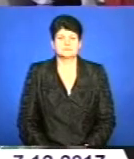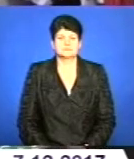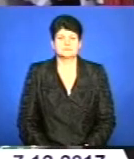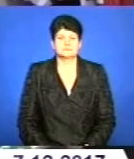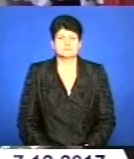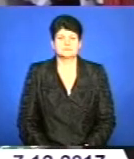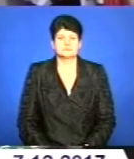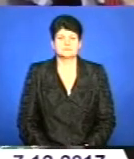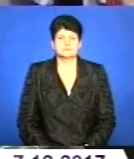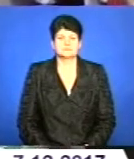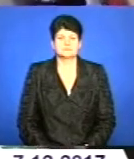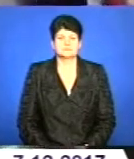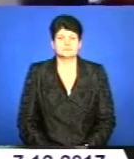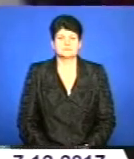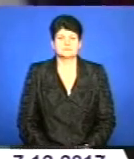ТТБ.